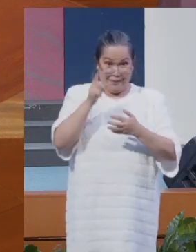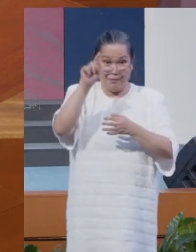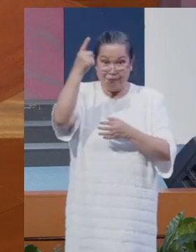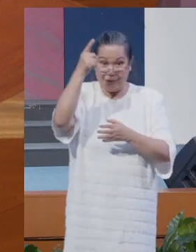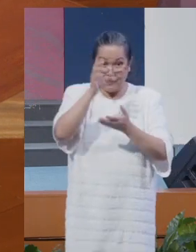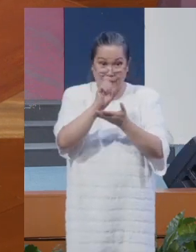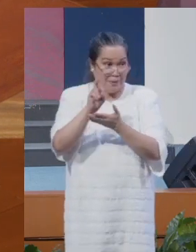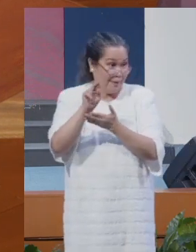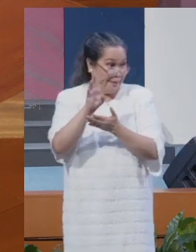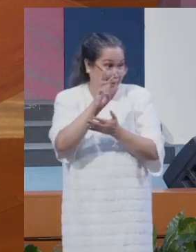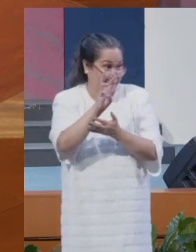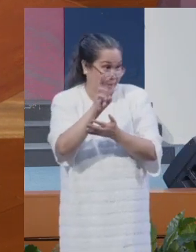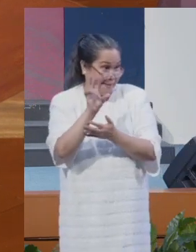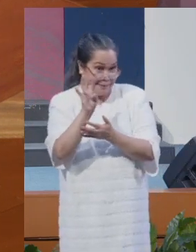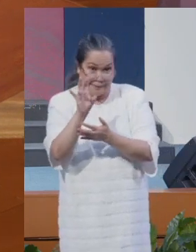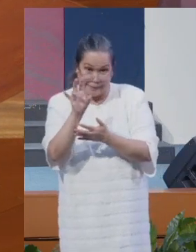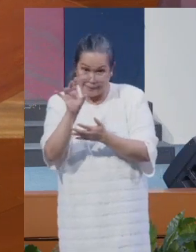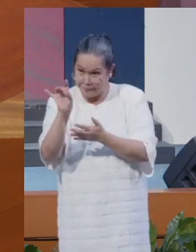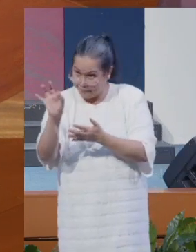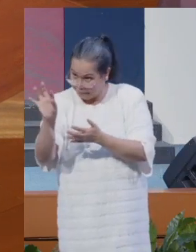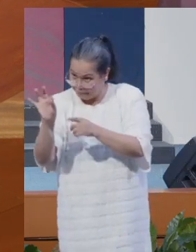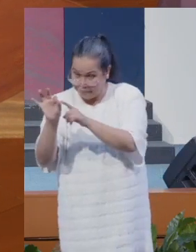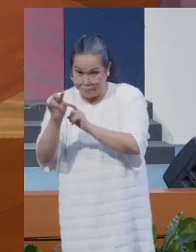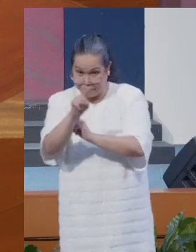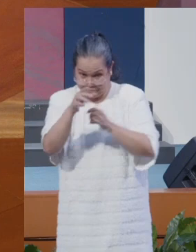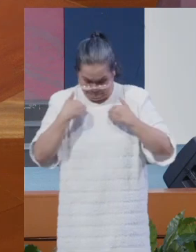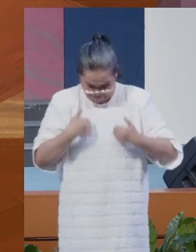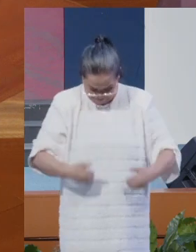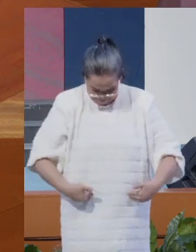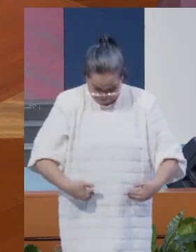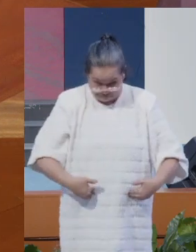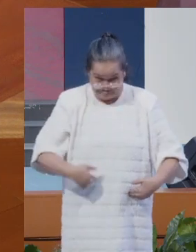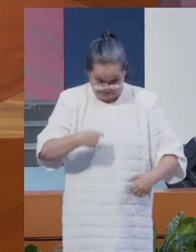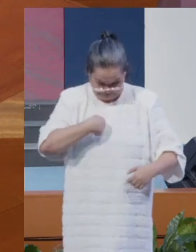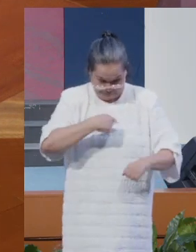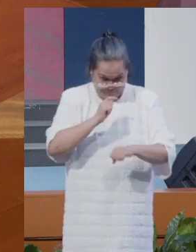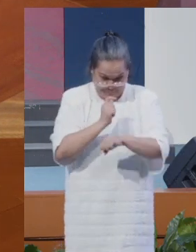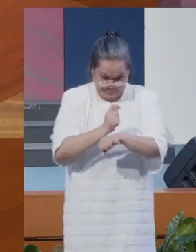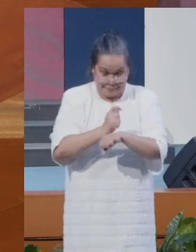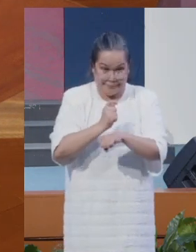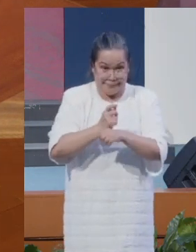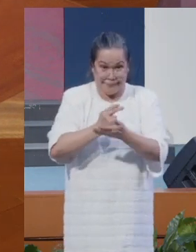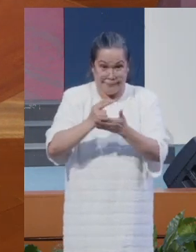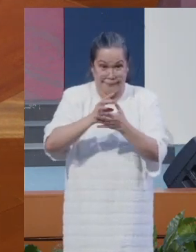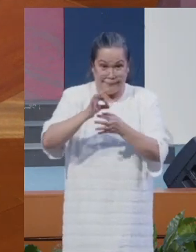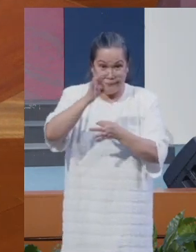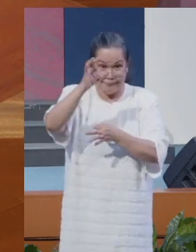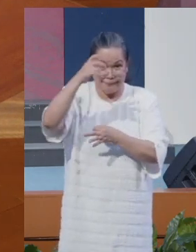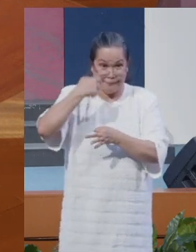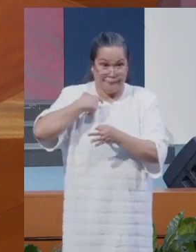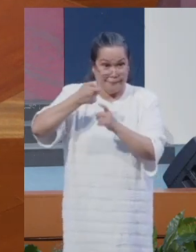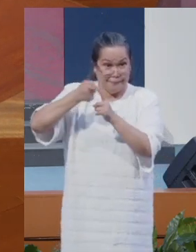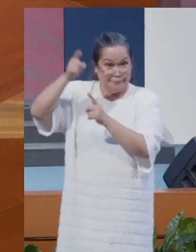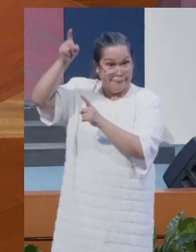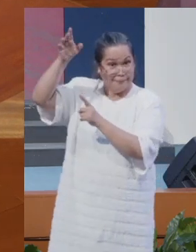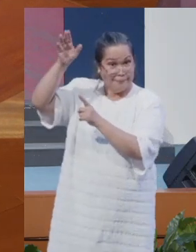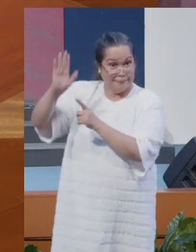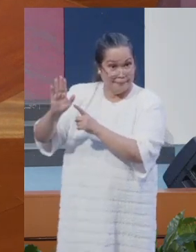6:19, "Or do you not know that your body is a temple of the Holy Spirit within you, whom you have from